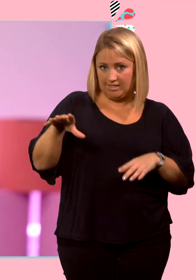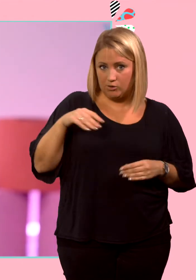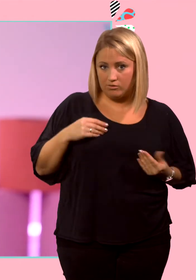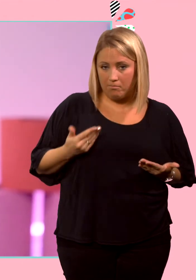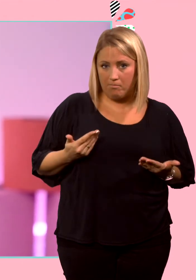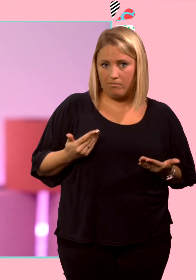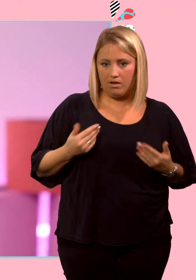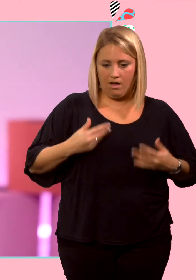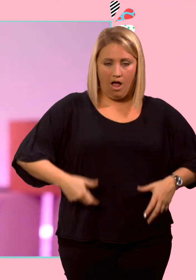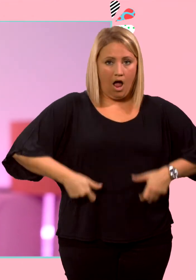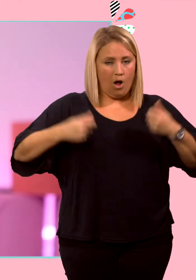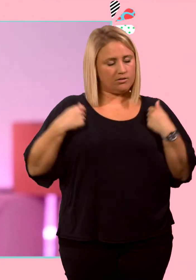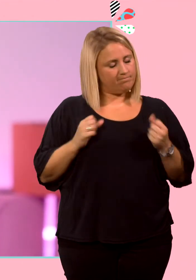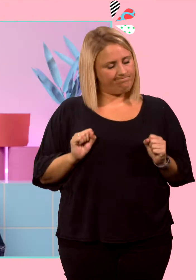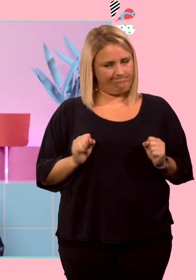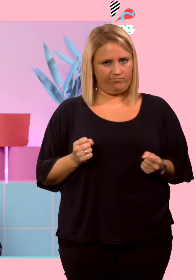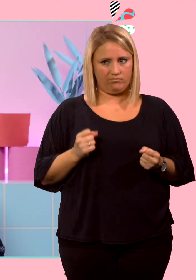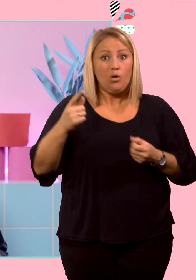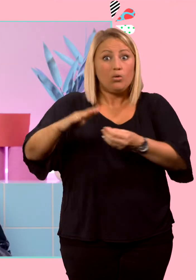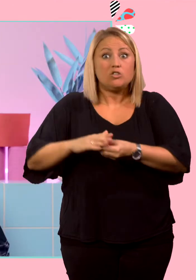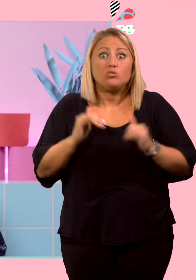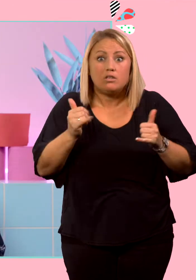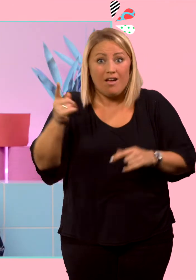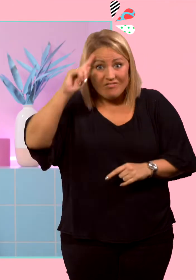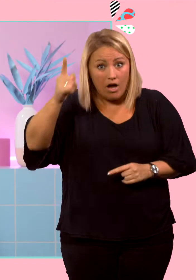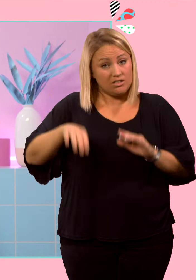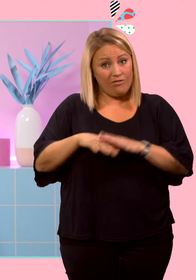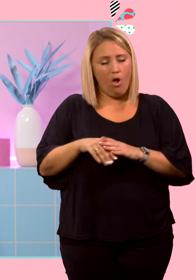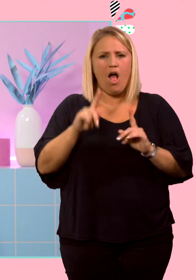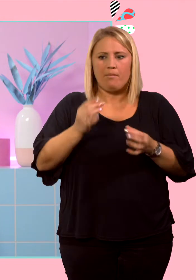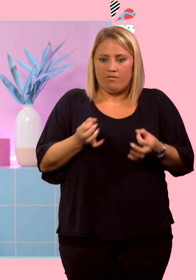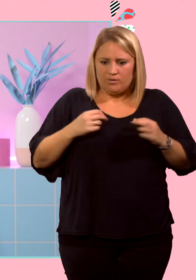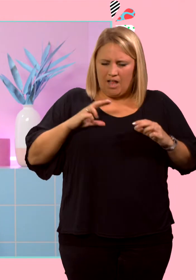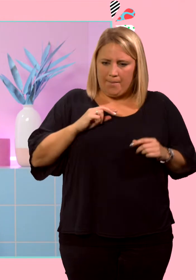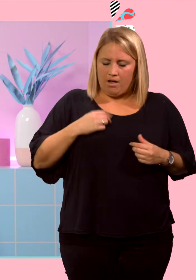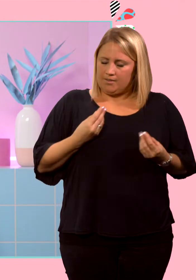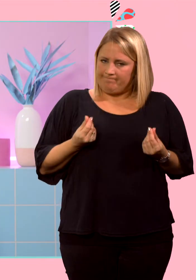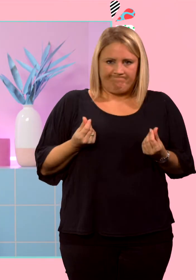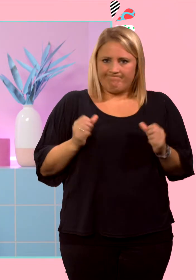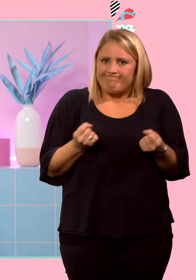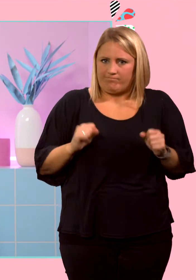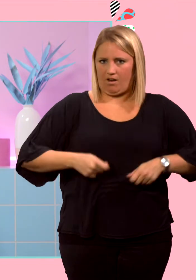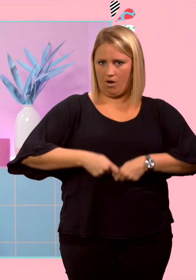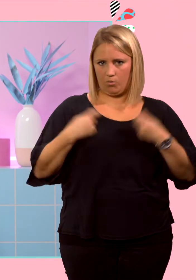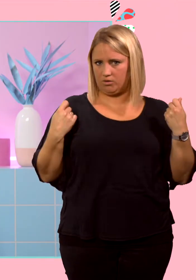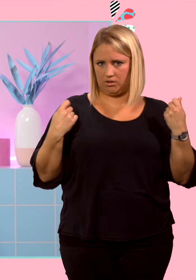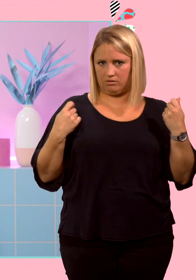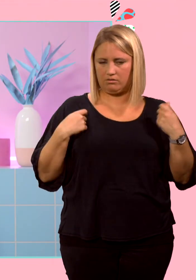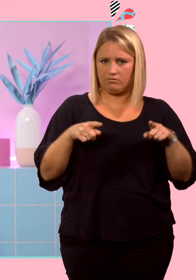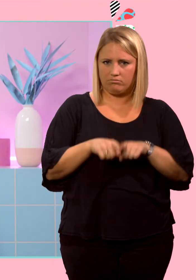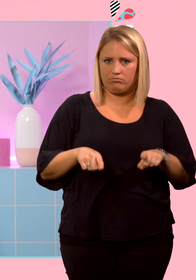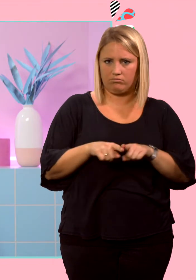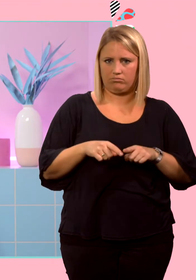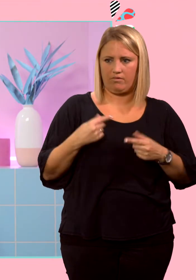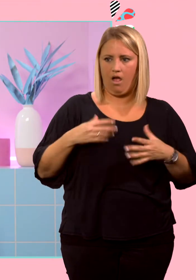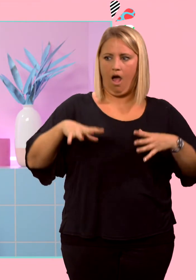ich konnte mein T-Shirt nicht ausziehen. Nicht, dass er mich nicht unterstützt hätte, er wusste davon. Aber es ging von mir aus einfach nicht. Ich musste jedes Mal, wenn wir